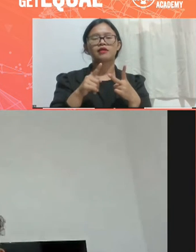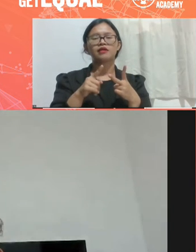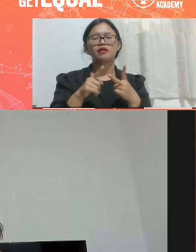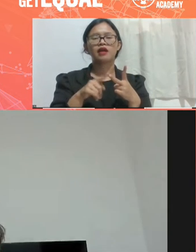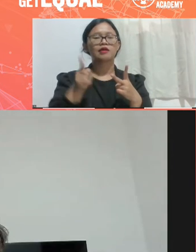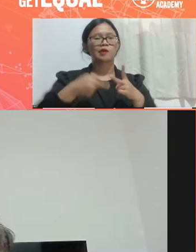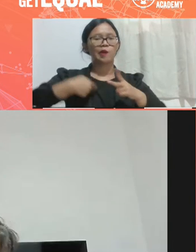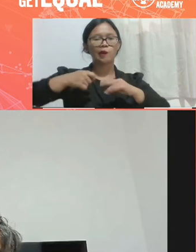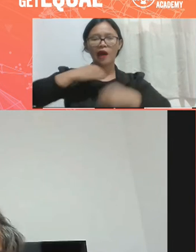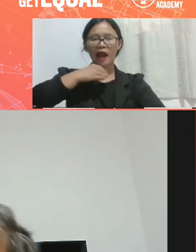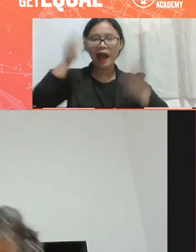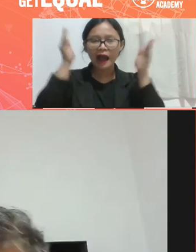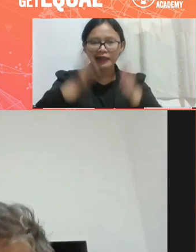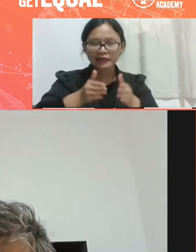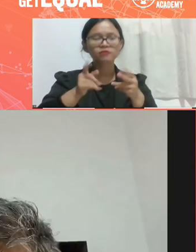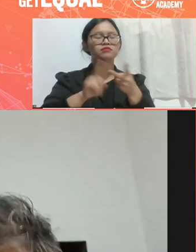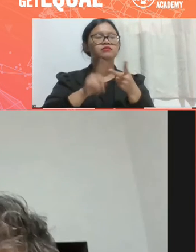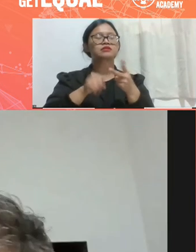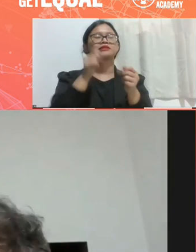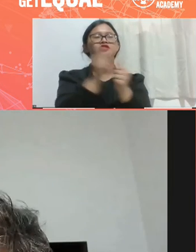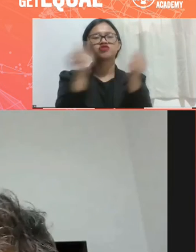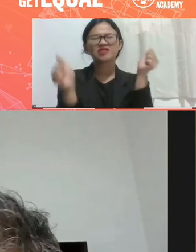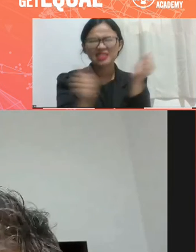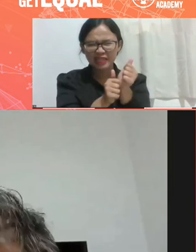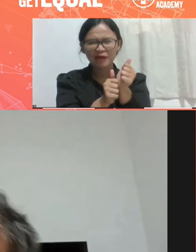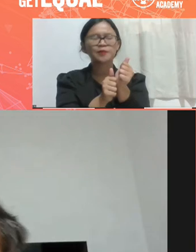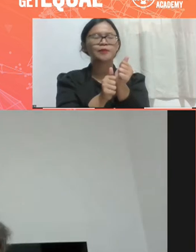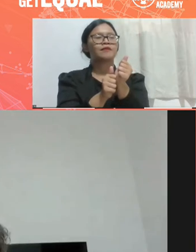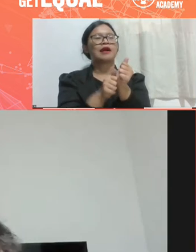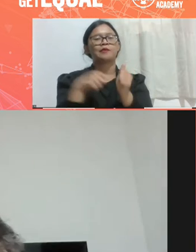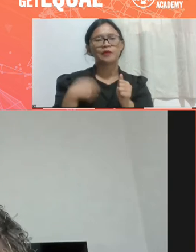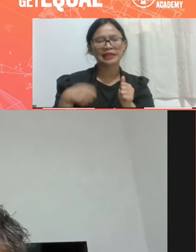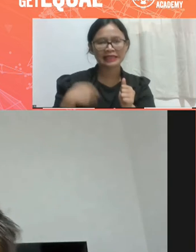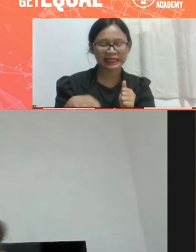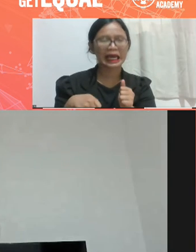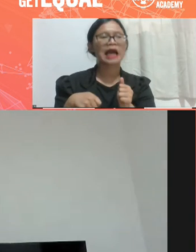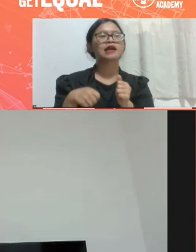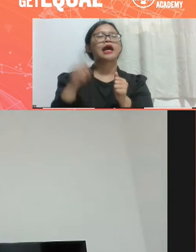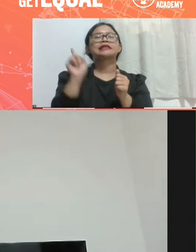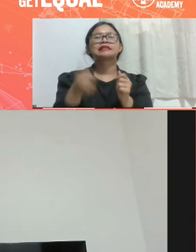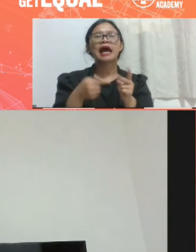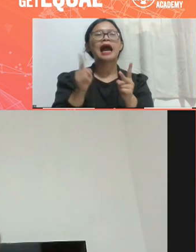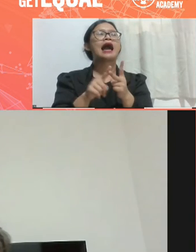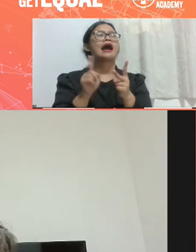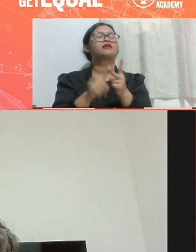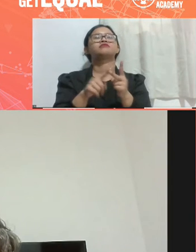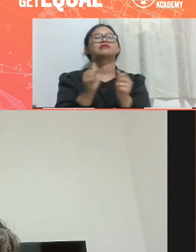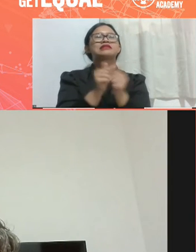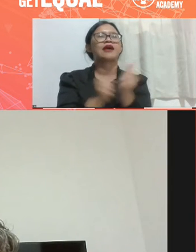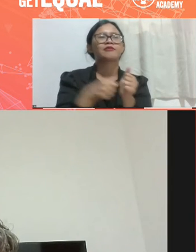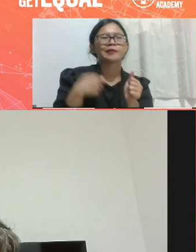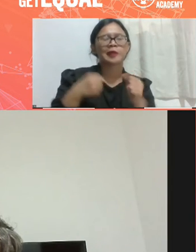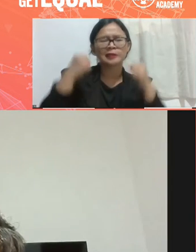lawyer. Kemudian ada juga yang staf sus Kementerian Menteri Kesehatan juga, perempuan juga, seorang dokter. Ada